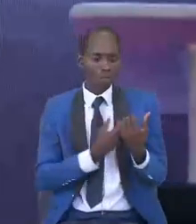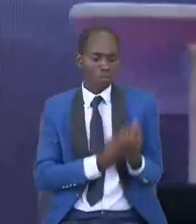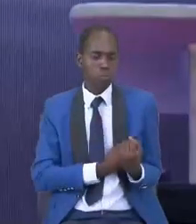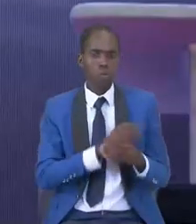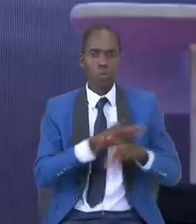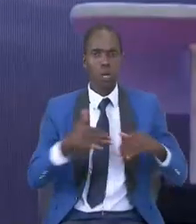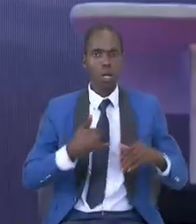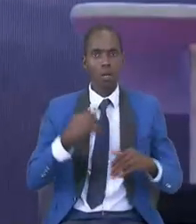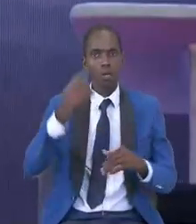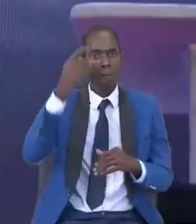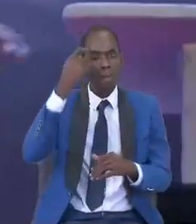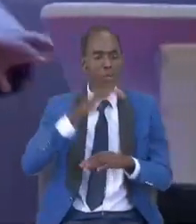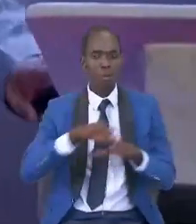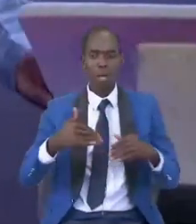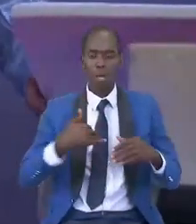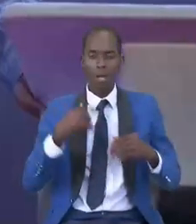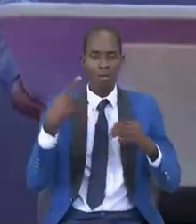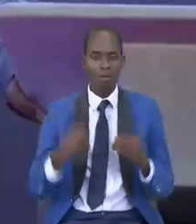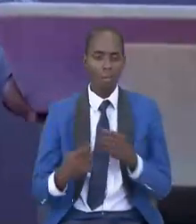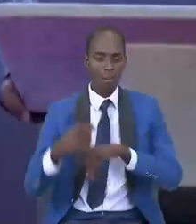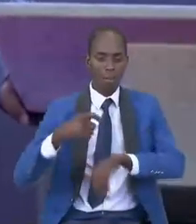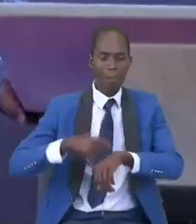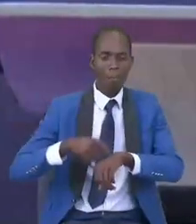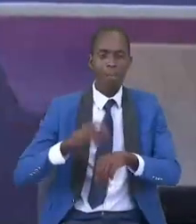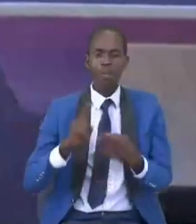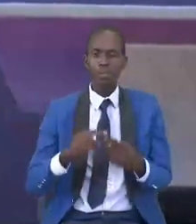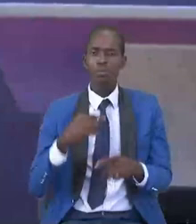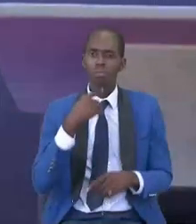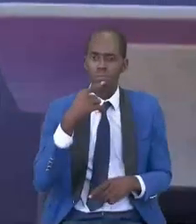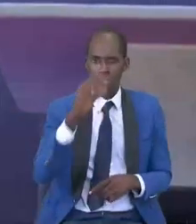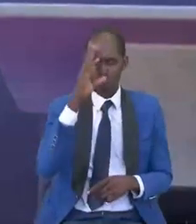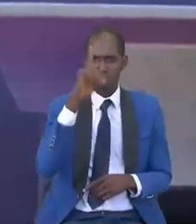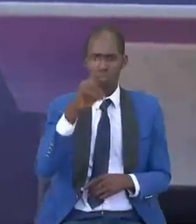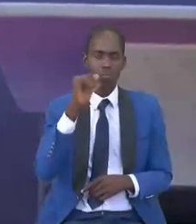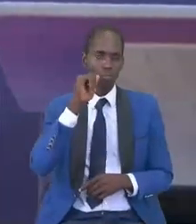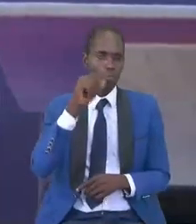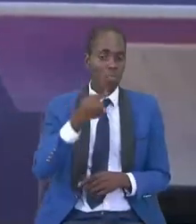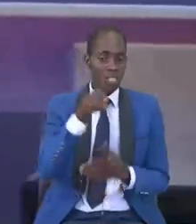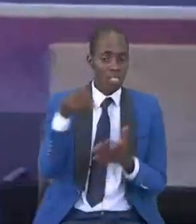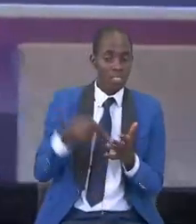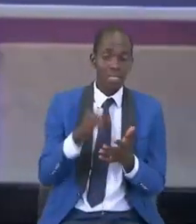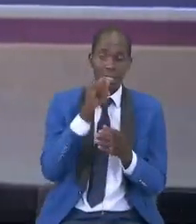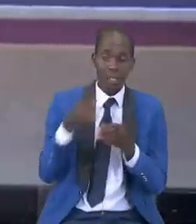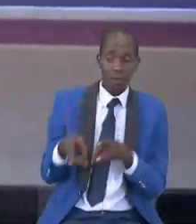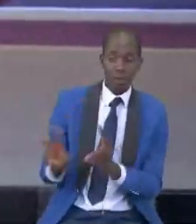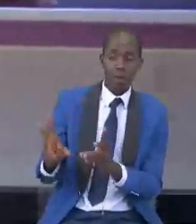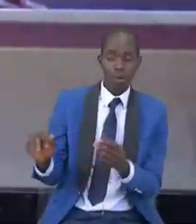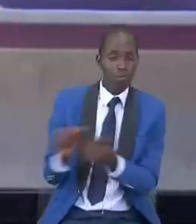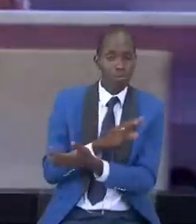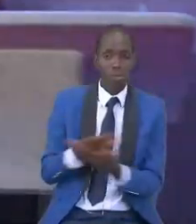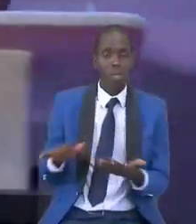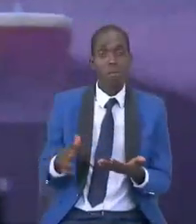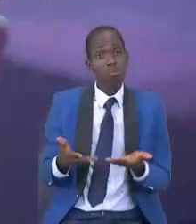pas le courage, tu n'as pas la pensée, tu n'as pas la colonne vertébrale de lui dire que voici le chemin